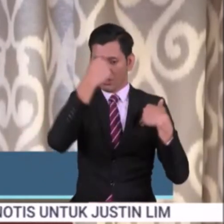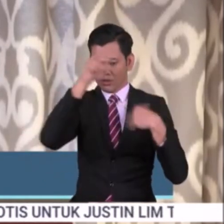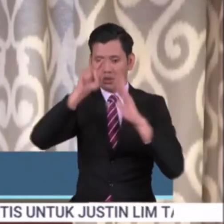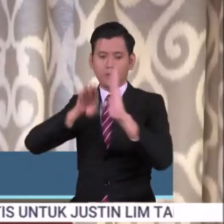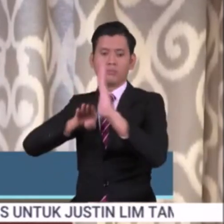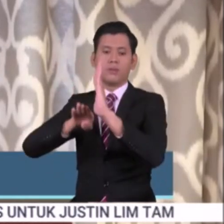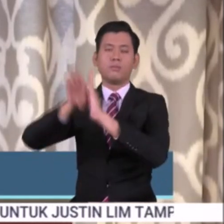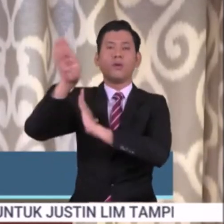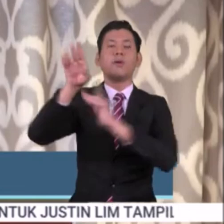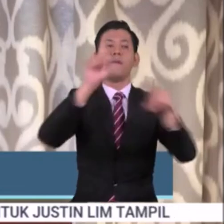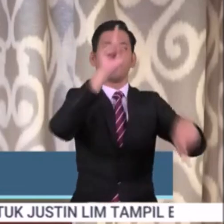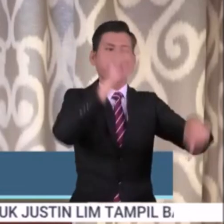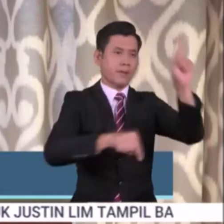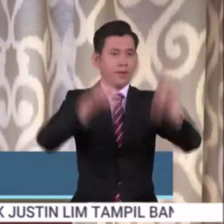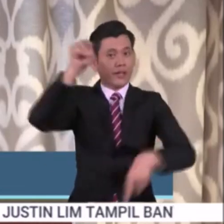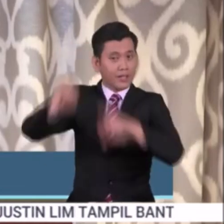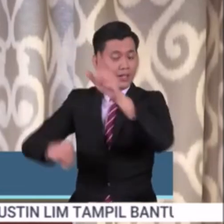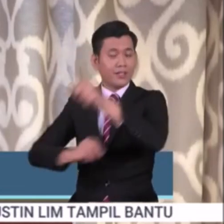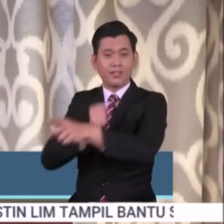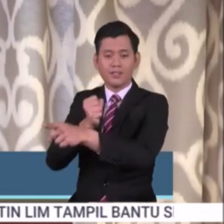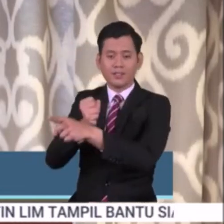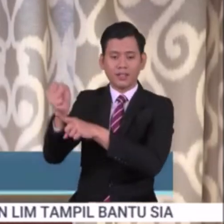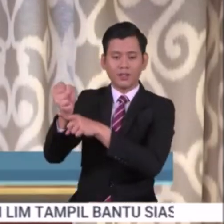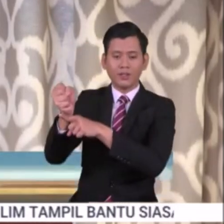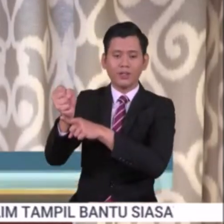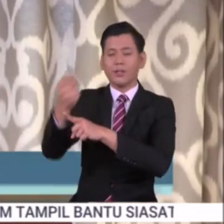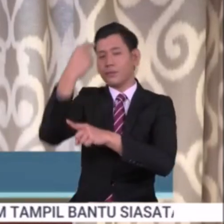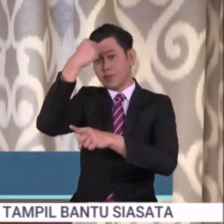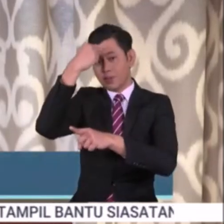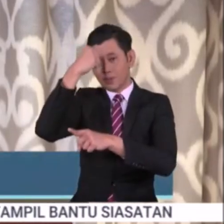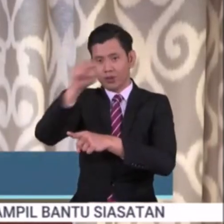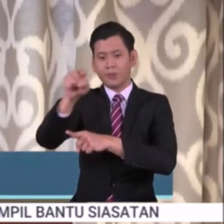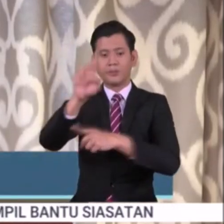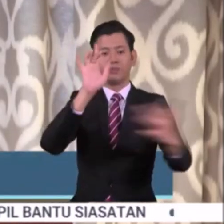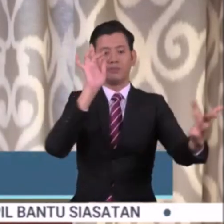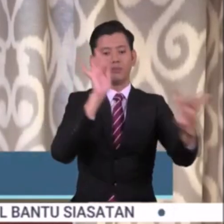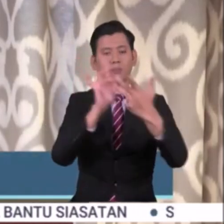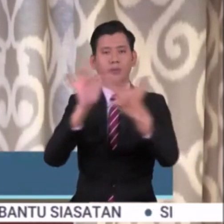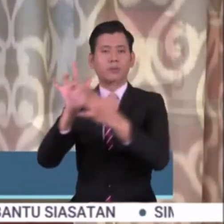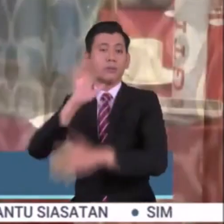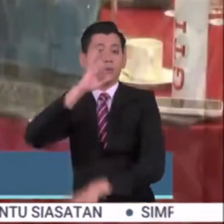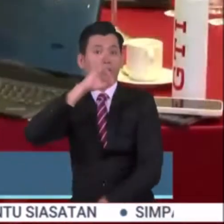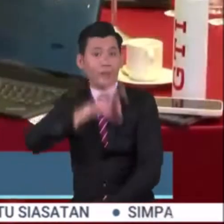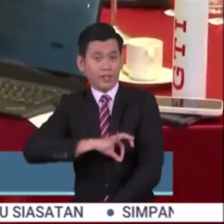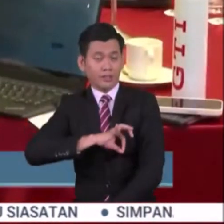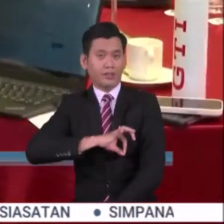a catalyst for various sectors to harness the power of connectivity and innovation.